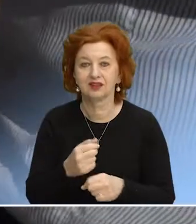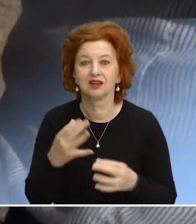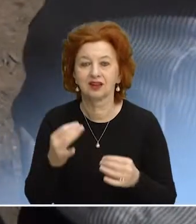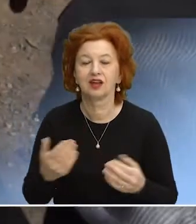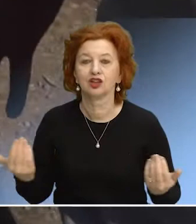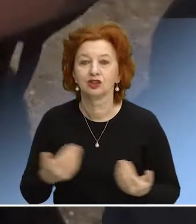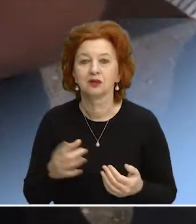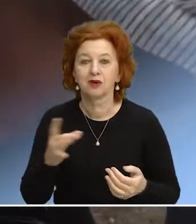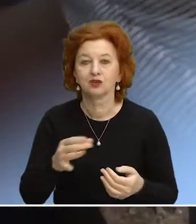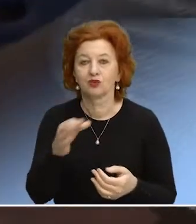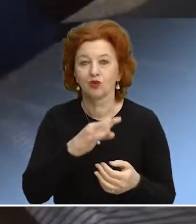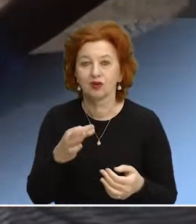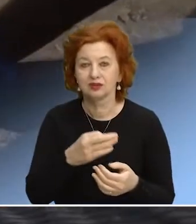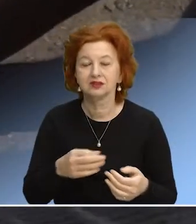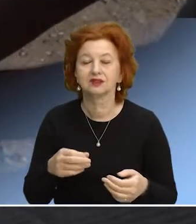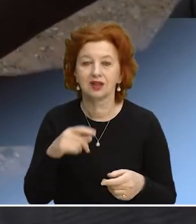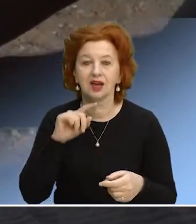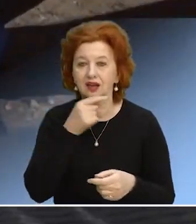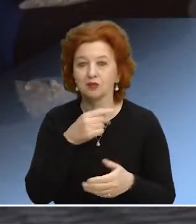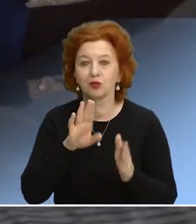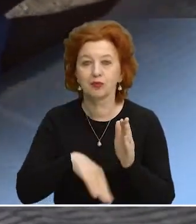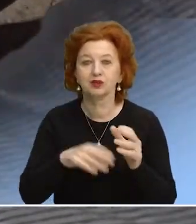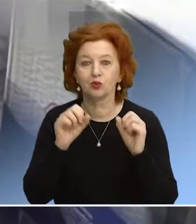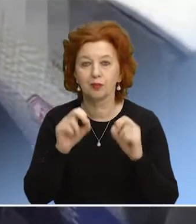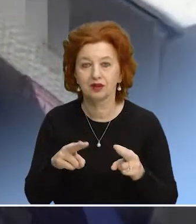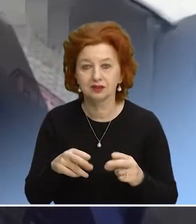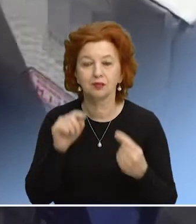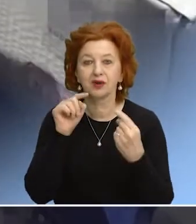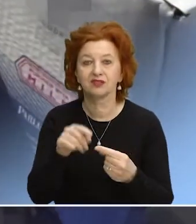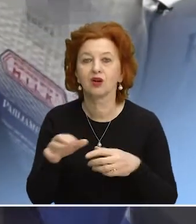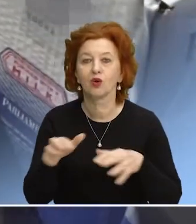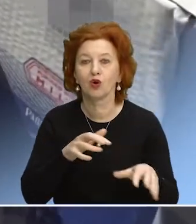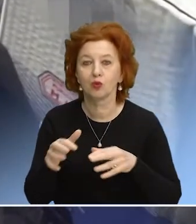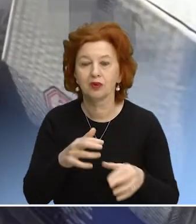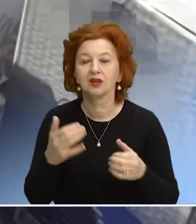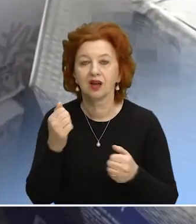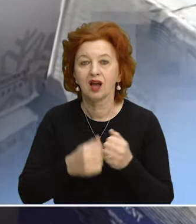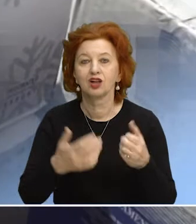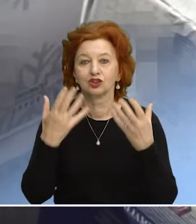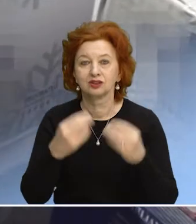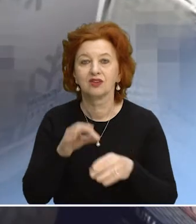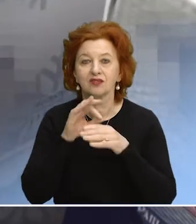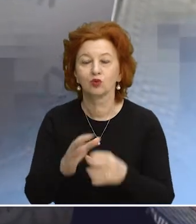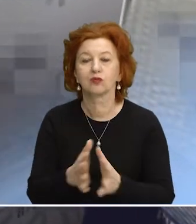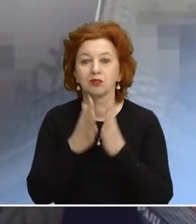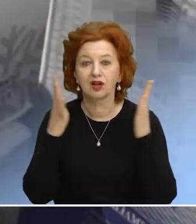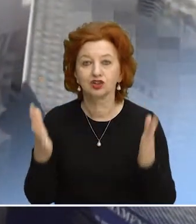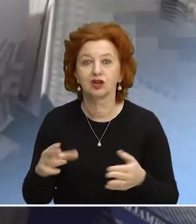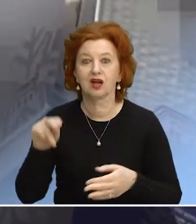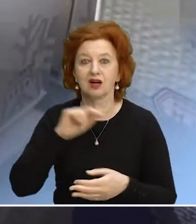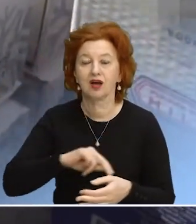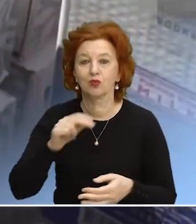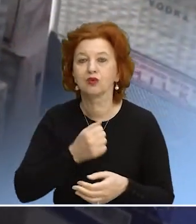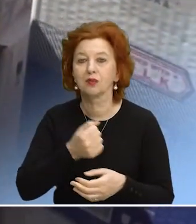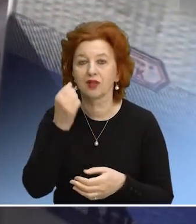На территории Ростовской области сотрудниками отдела экономической безопасности и противодействия коррупции ежедневно ведется колоссальная